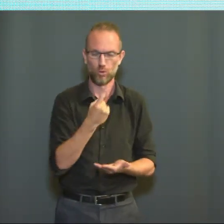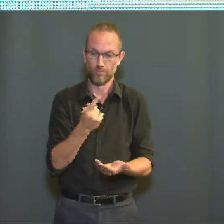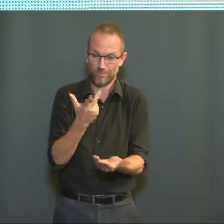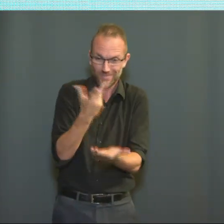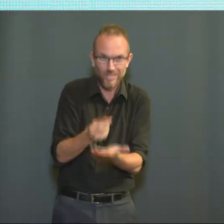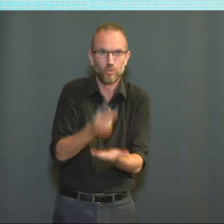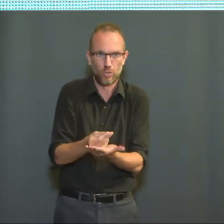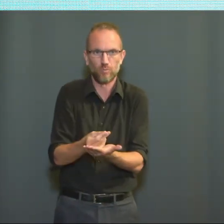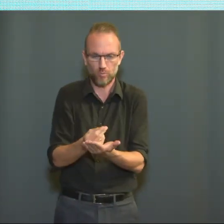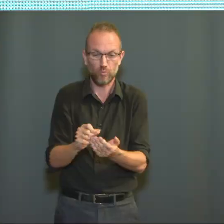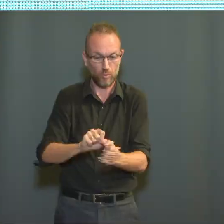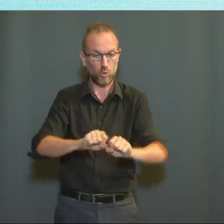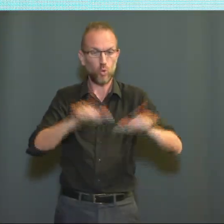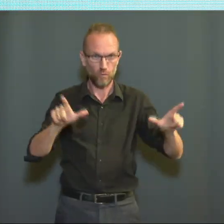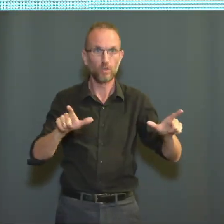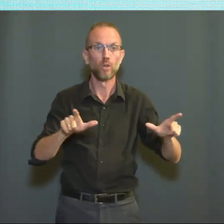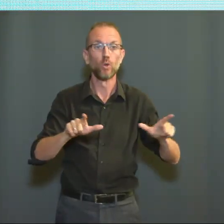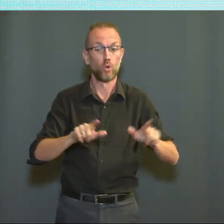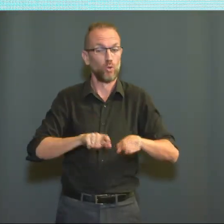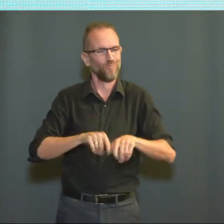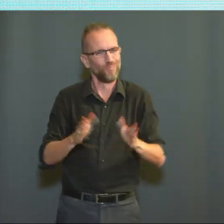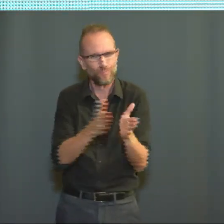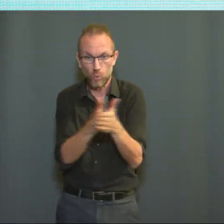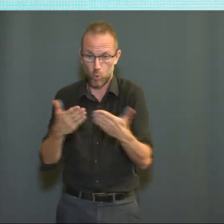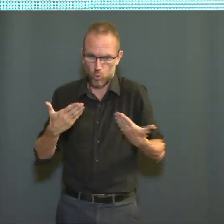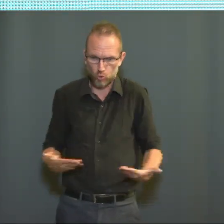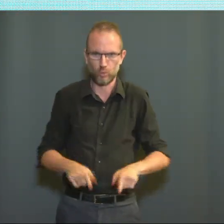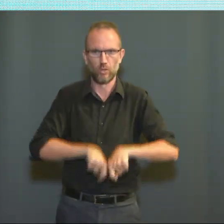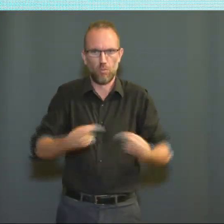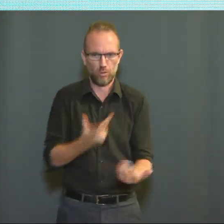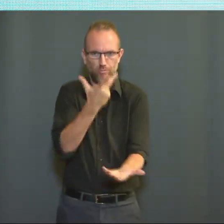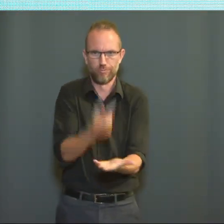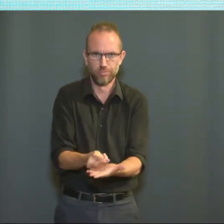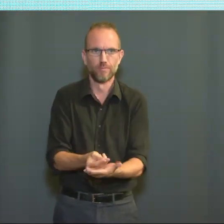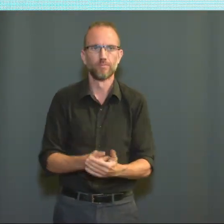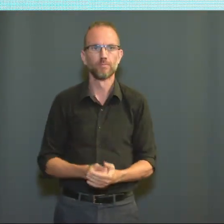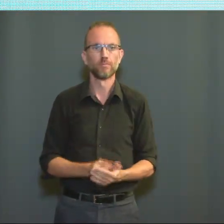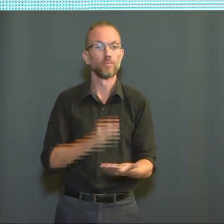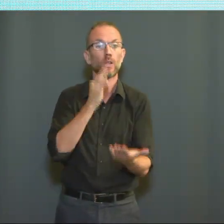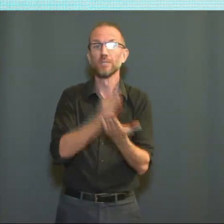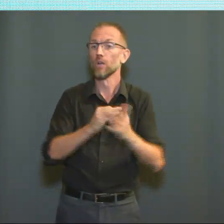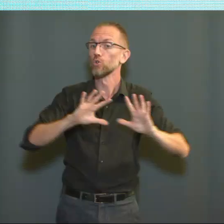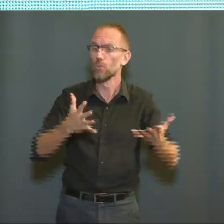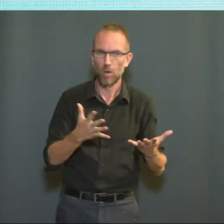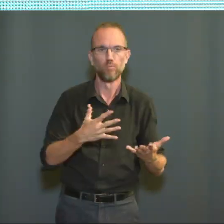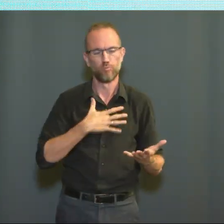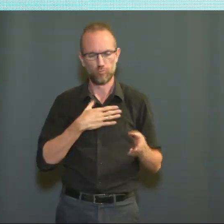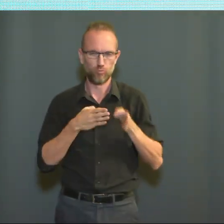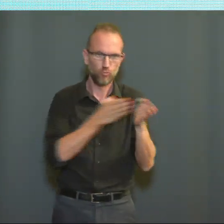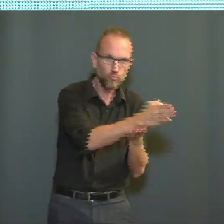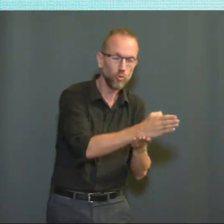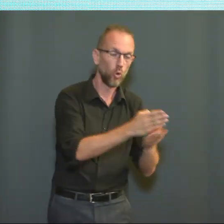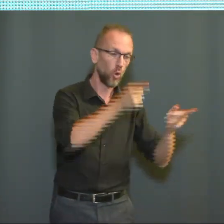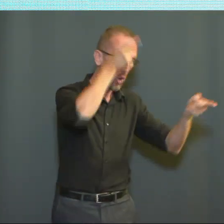activer l'application dès aujourd'hui. Vous pouvez trouver l'application dans le Play Store ou l'App Store de